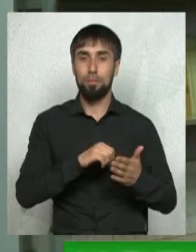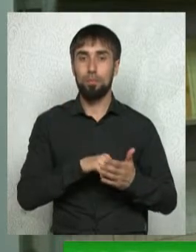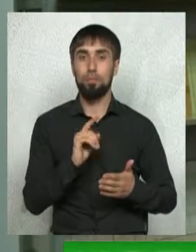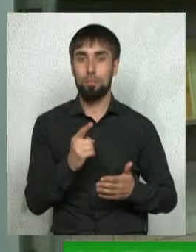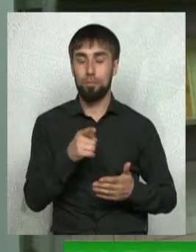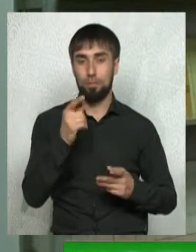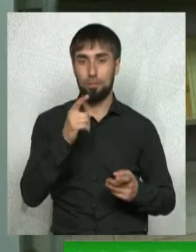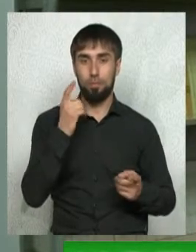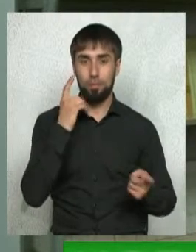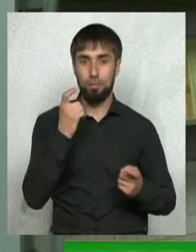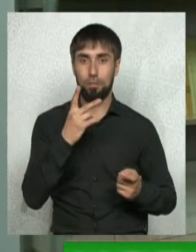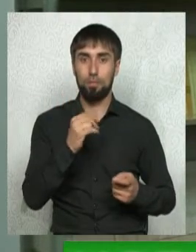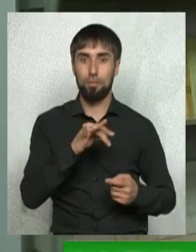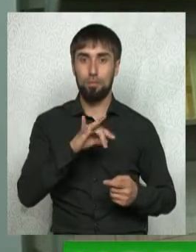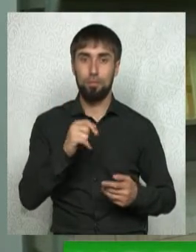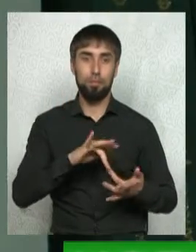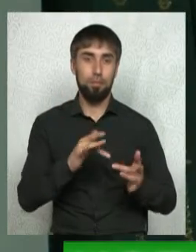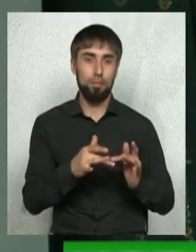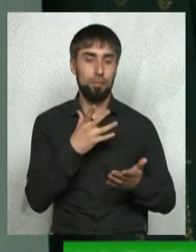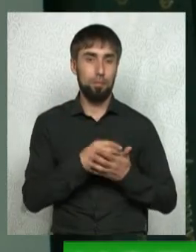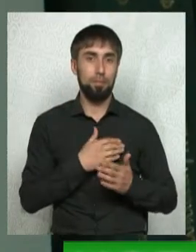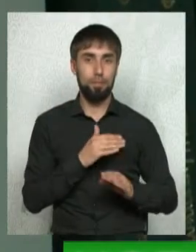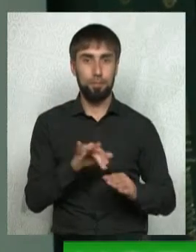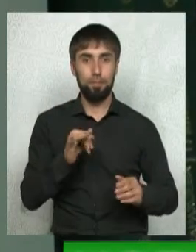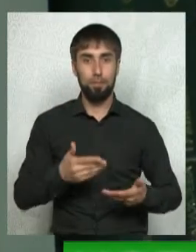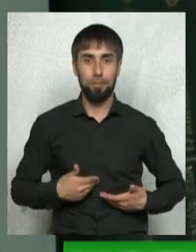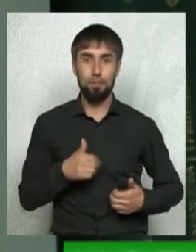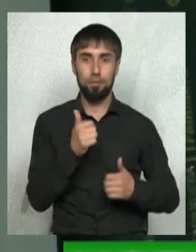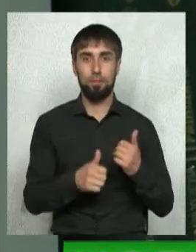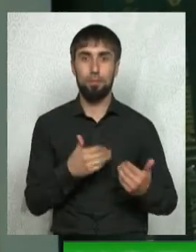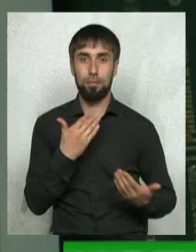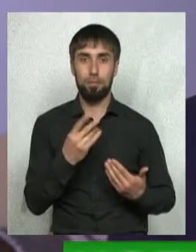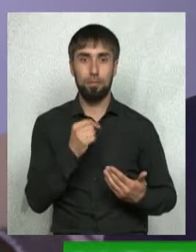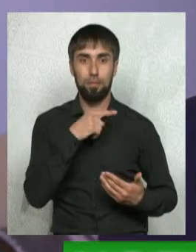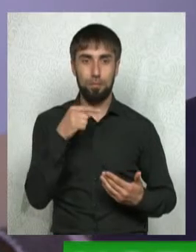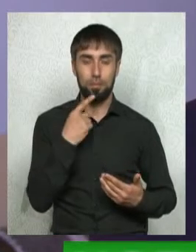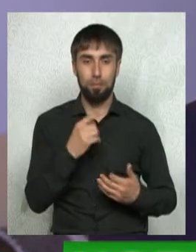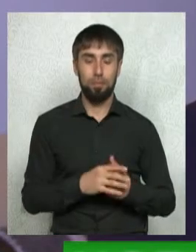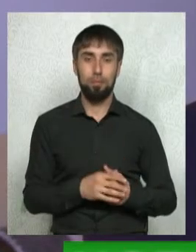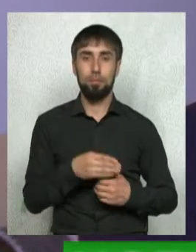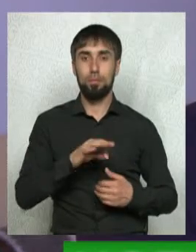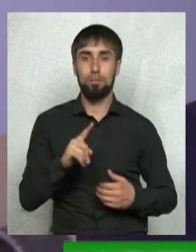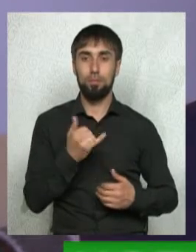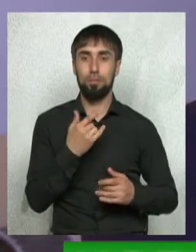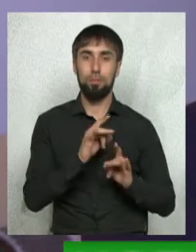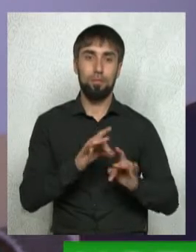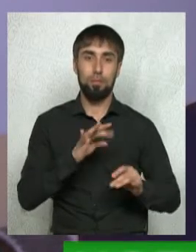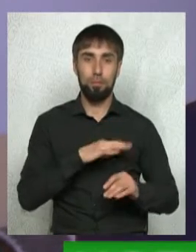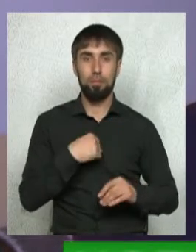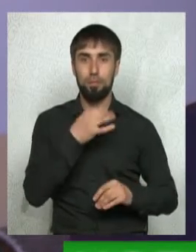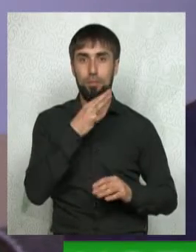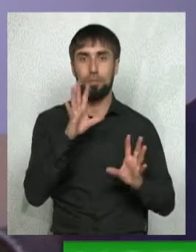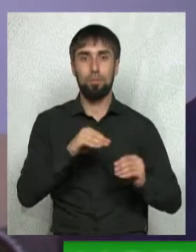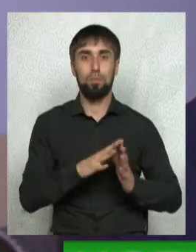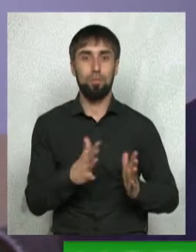процессе информатизации. На просторах интернета наши школьники и жители чаще общаются на русском. Вот то, что сегодня здесь озвучивалось, мне понравилось больше